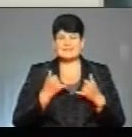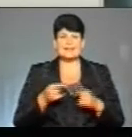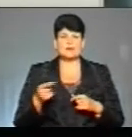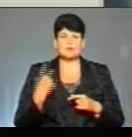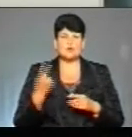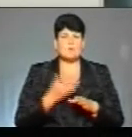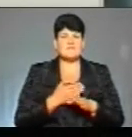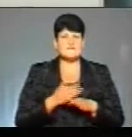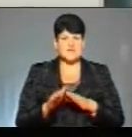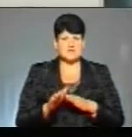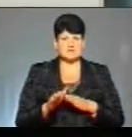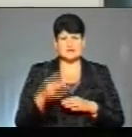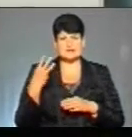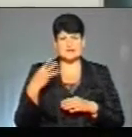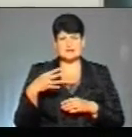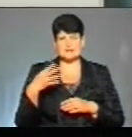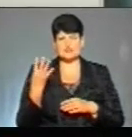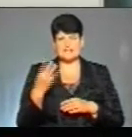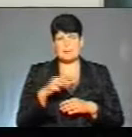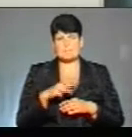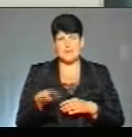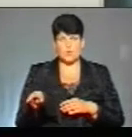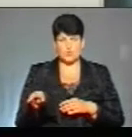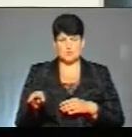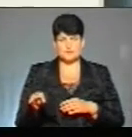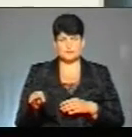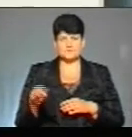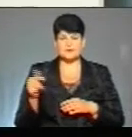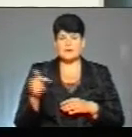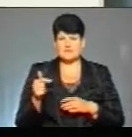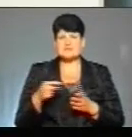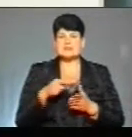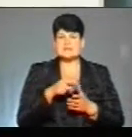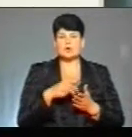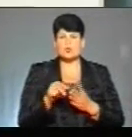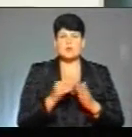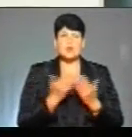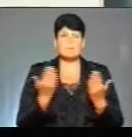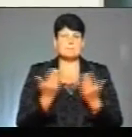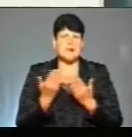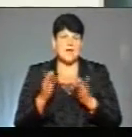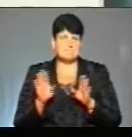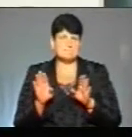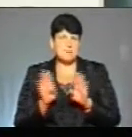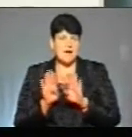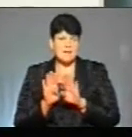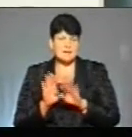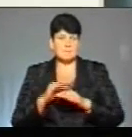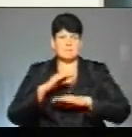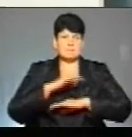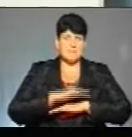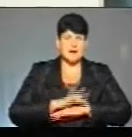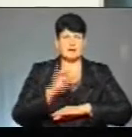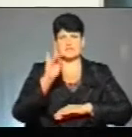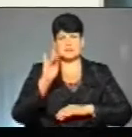області виділено більше 34 мільйонів, за які закуплено меблі, тобто ми говоримо комплект меблів, парта